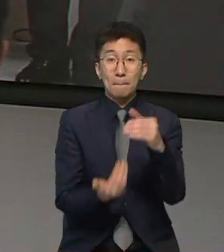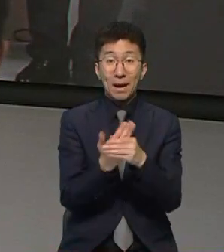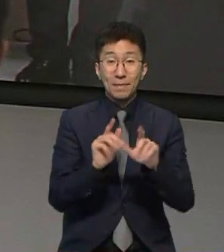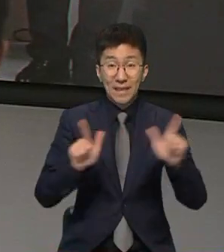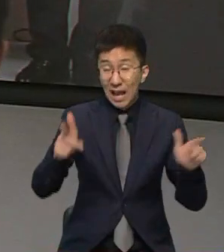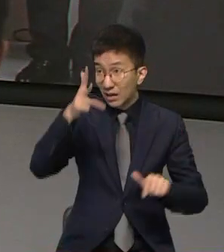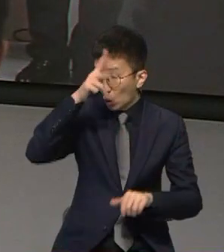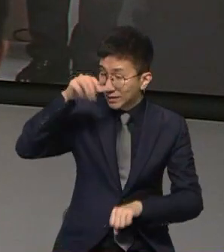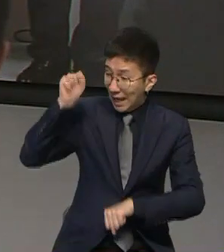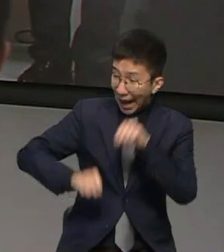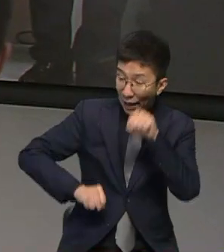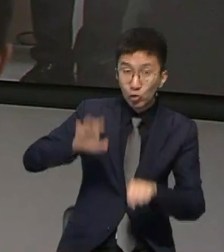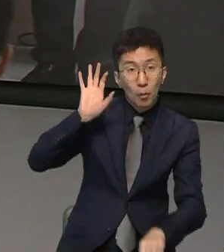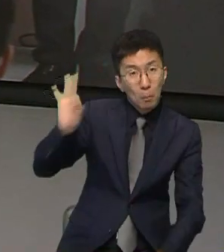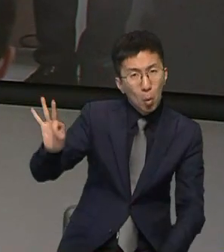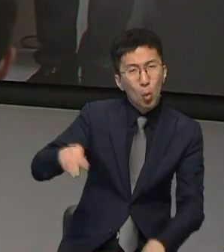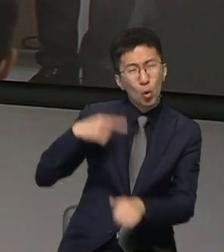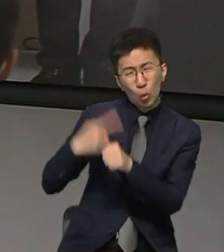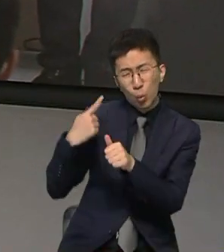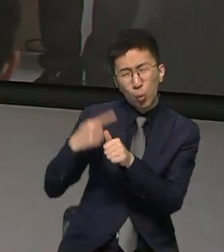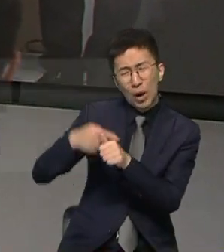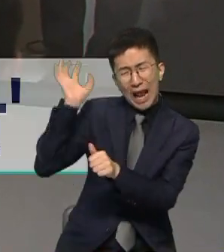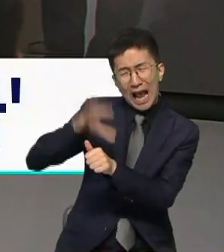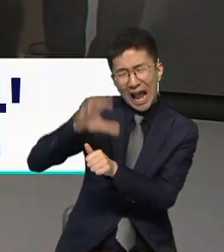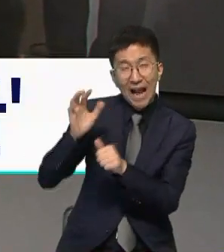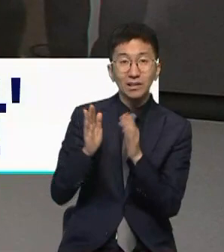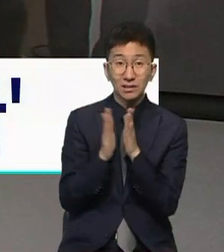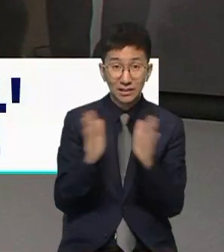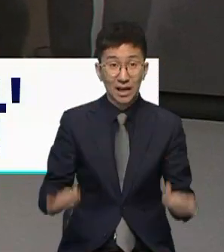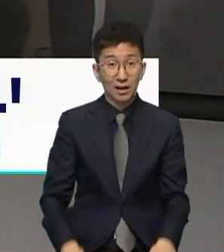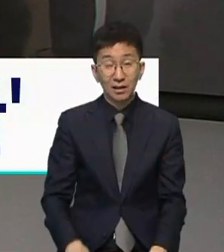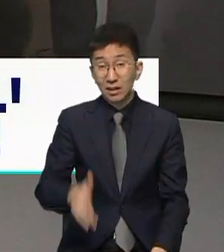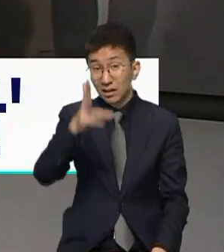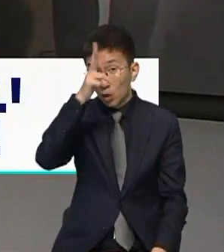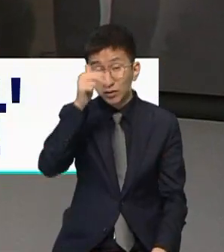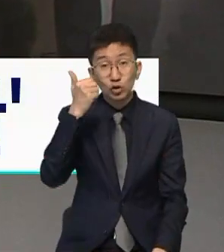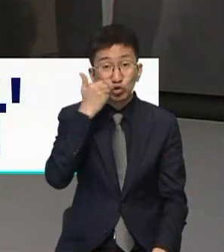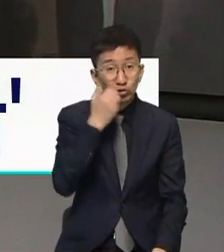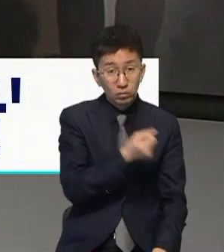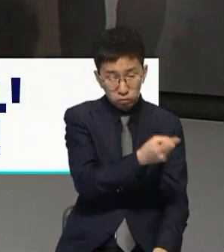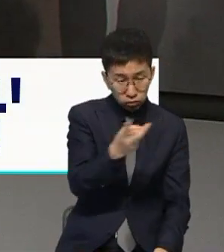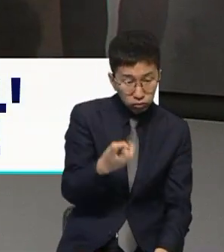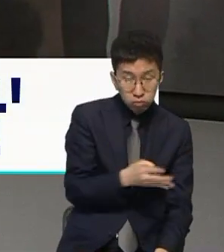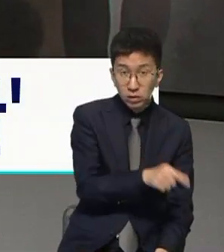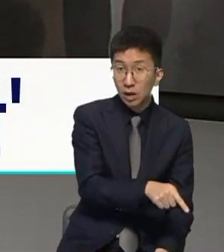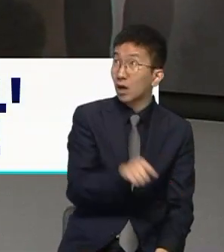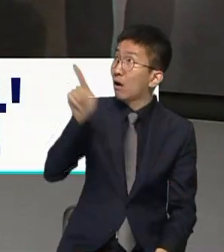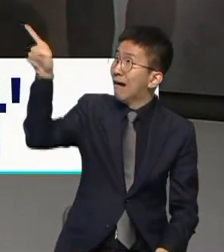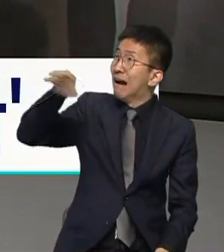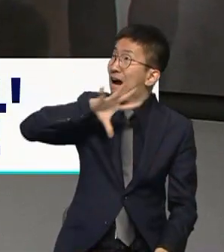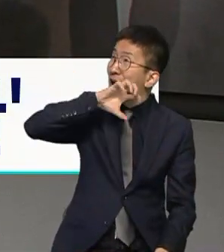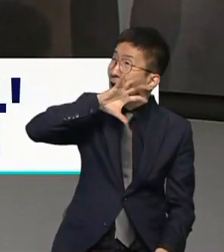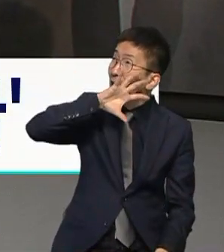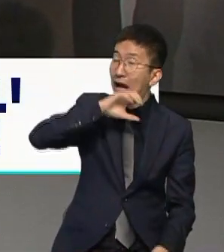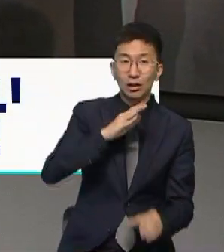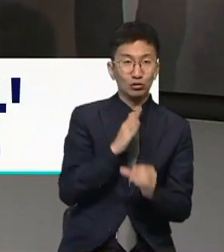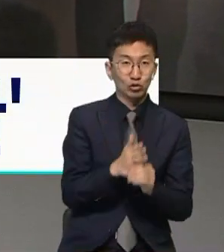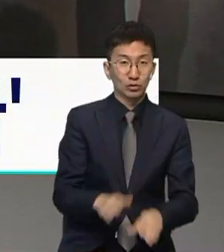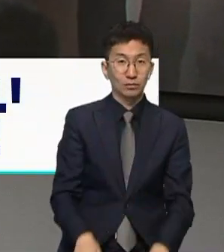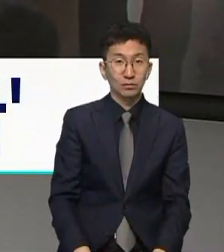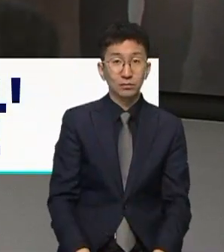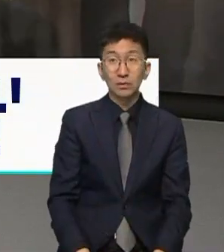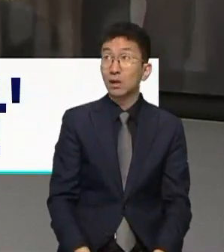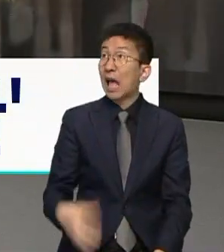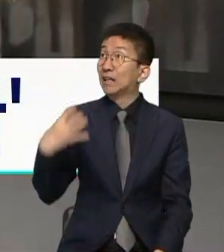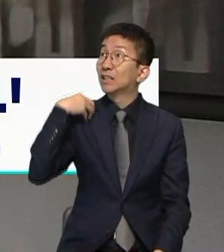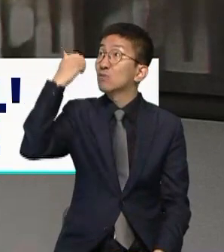참사 당일 경찰 대응에 대한 비판이 잇따르는 가운데 일선 경찰들의 지휘부를 향한 반발도 커지고 있습니다.